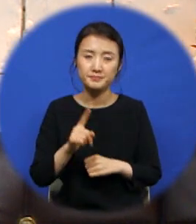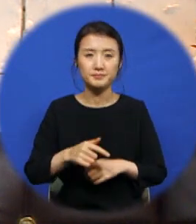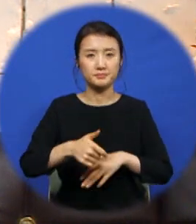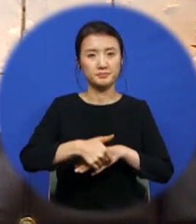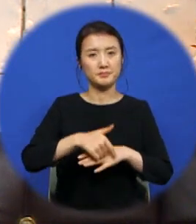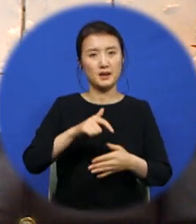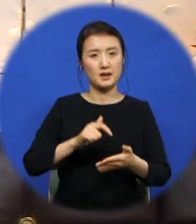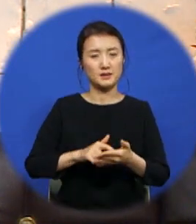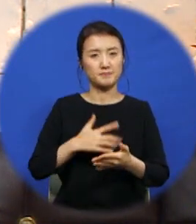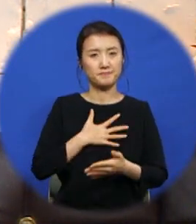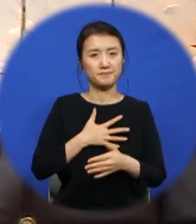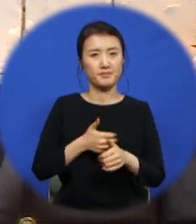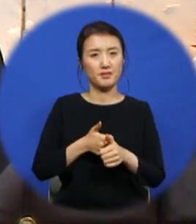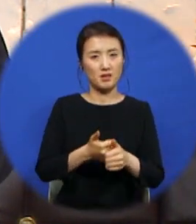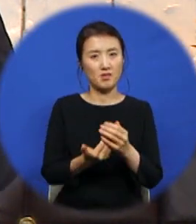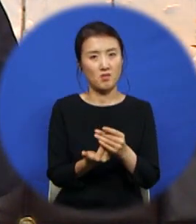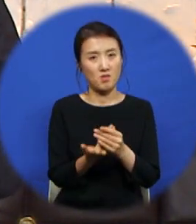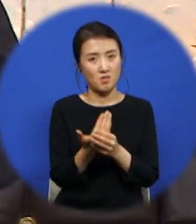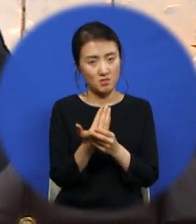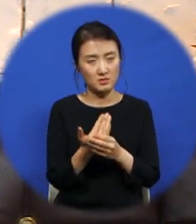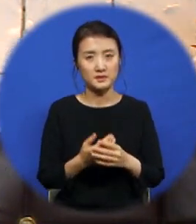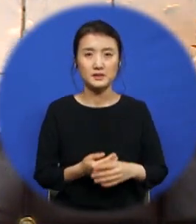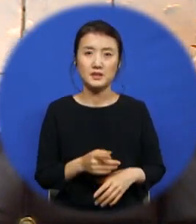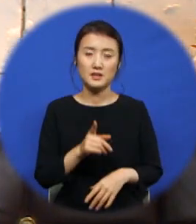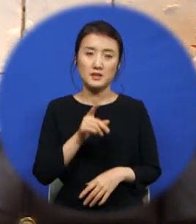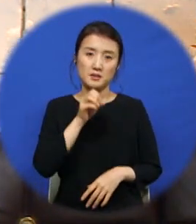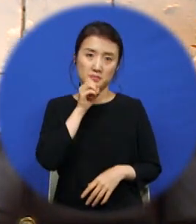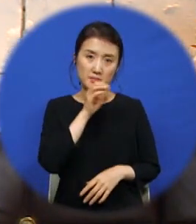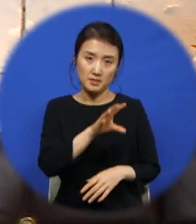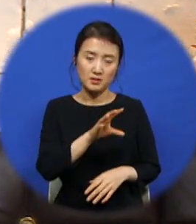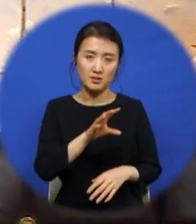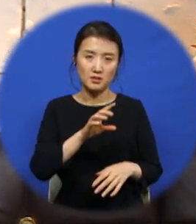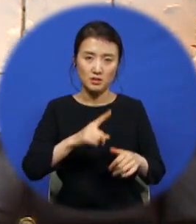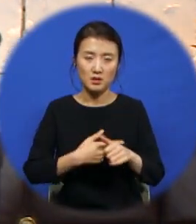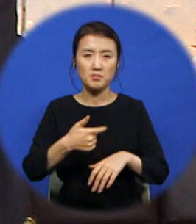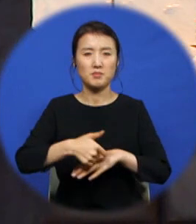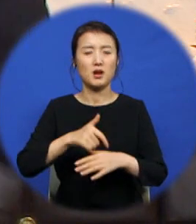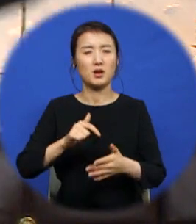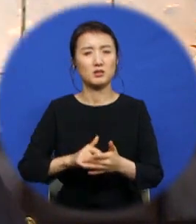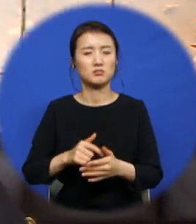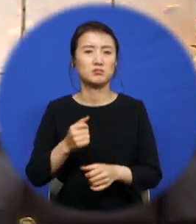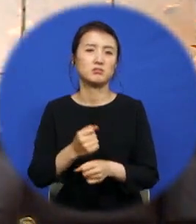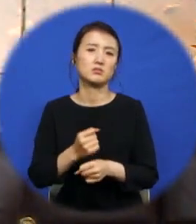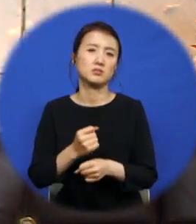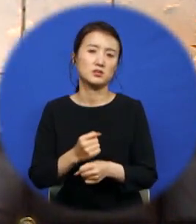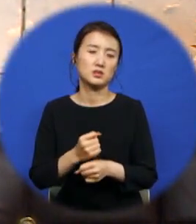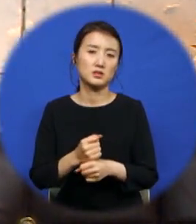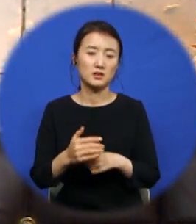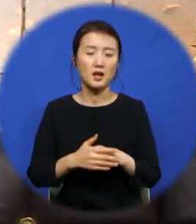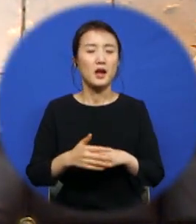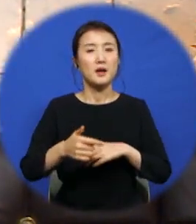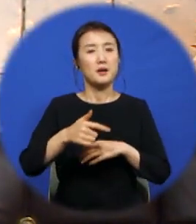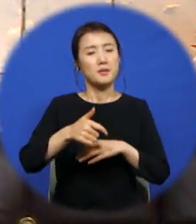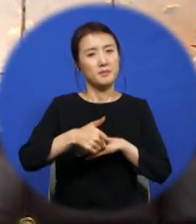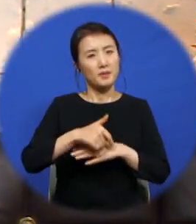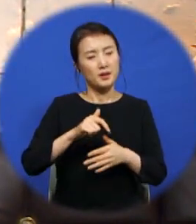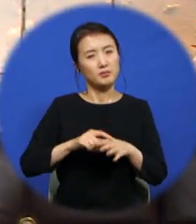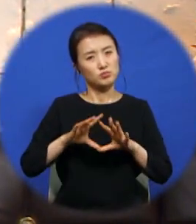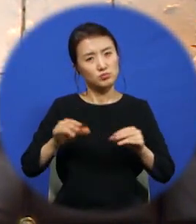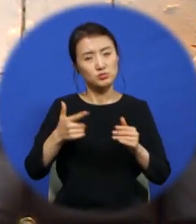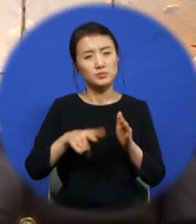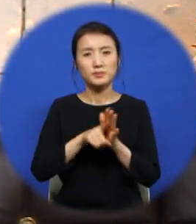때문에 이렇게 나오죠 또 이렇게 말이 나와서 마음을 만들어요 그러니까 조금 더 순화된 말